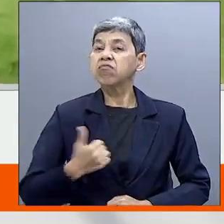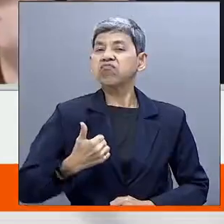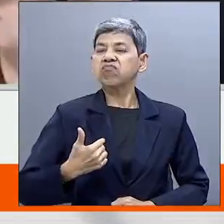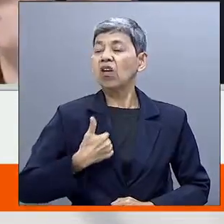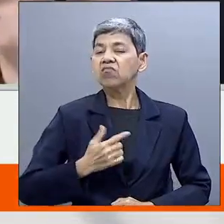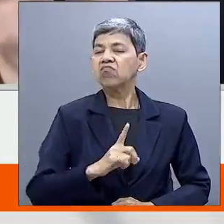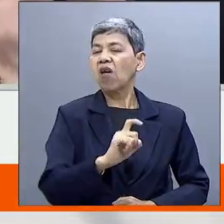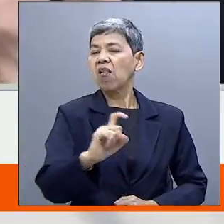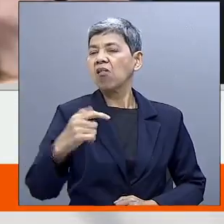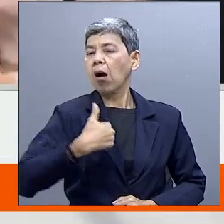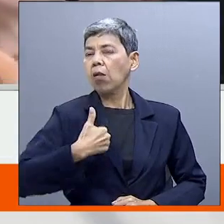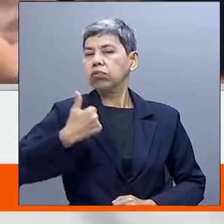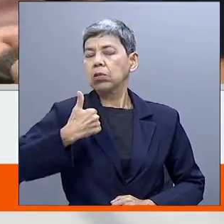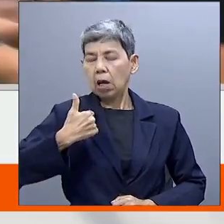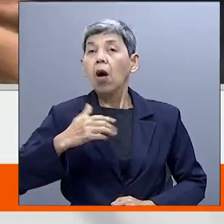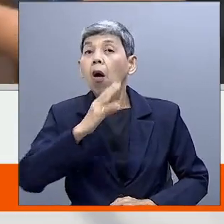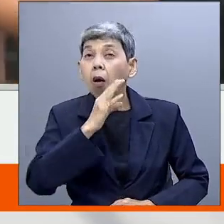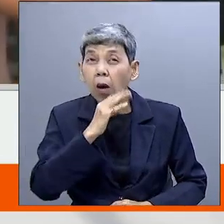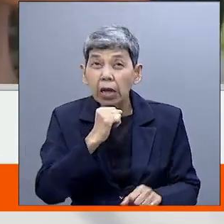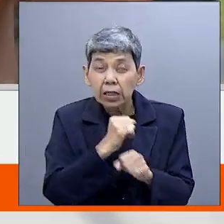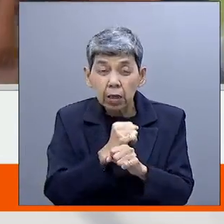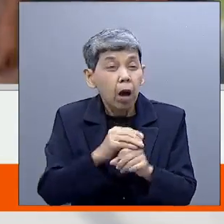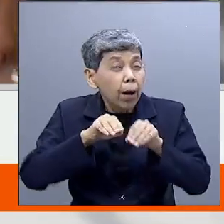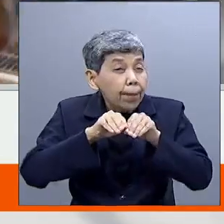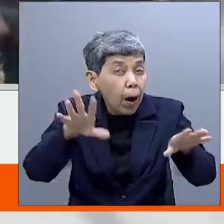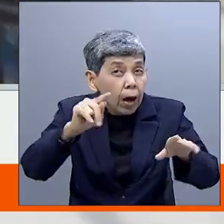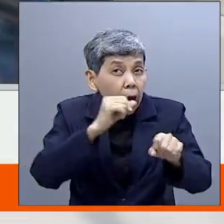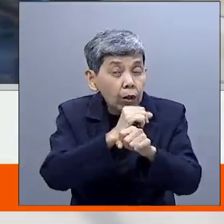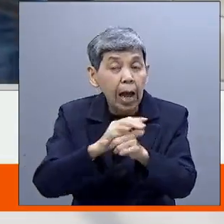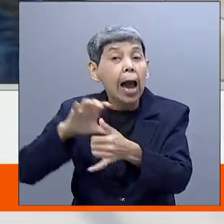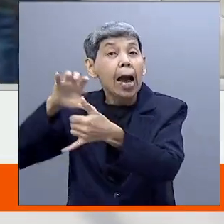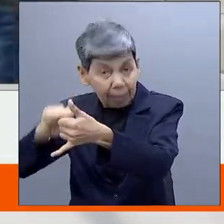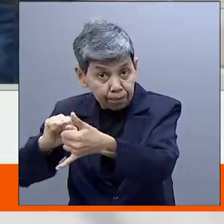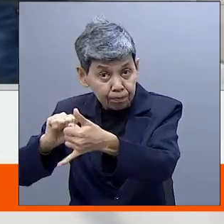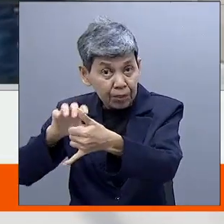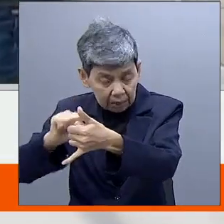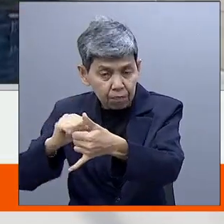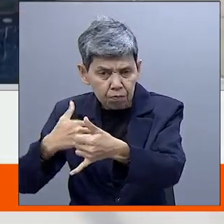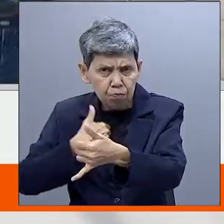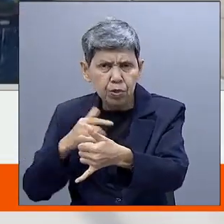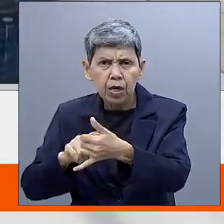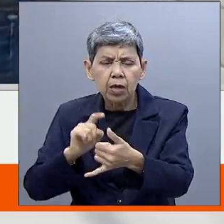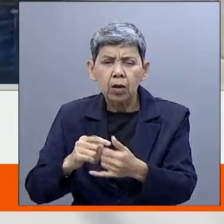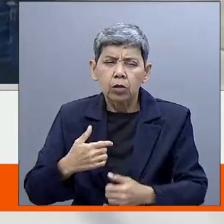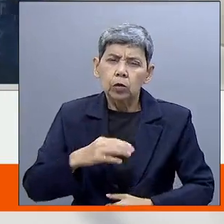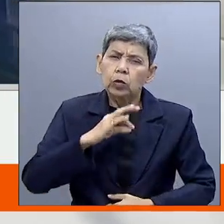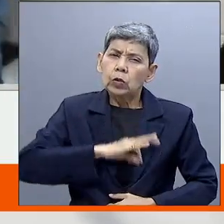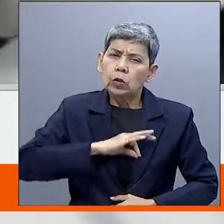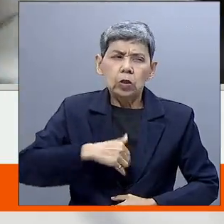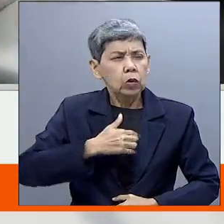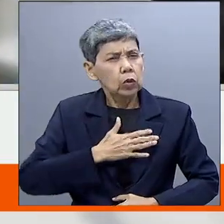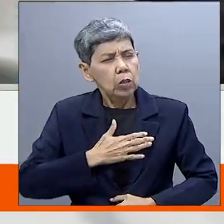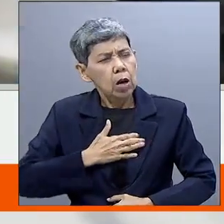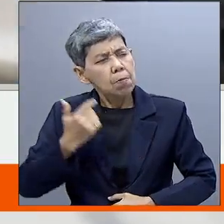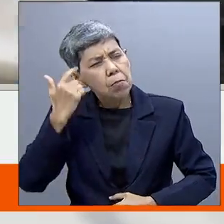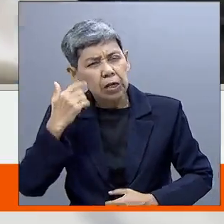ในเป็นข่าวส่วนกรณีที่ถูกจับแล้วเนี่ยนะครับการลงข่าวอย่างดราม่ามันจะมีผลให้พวกที่เปราะบางคือมีแนว